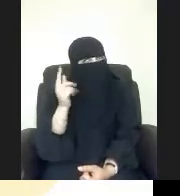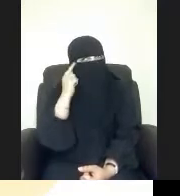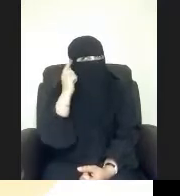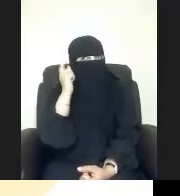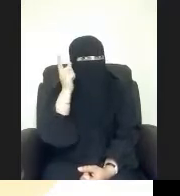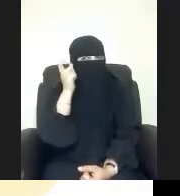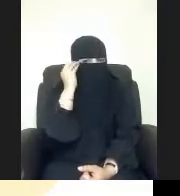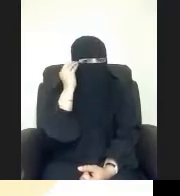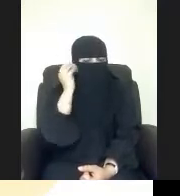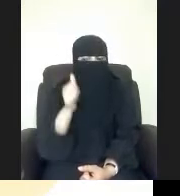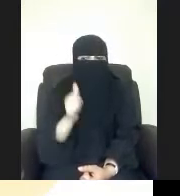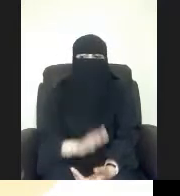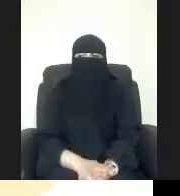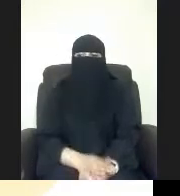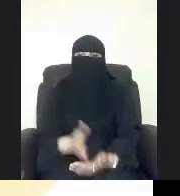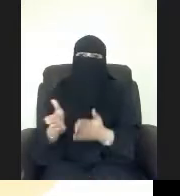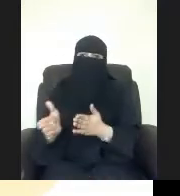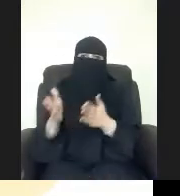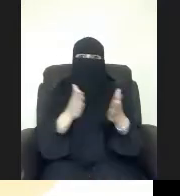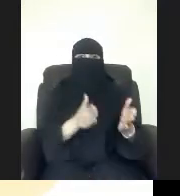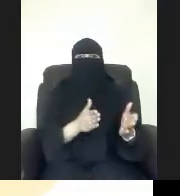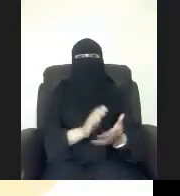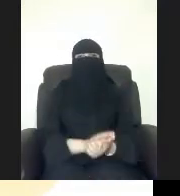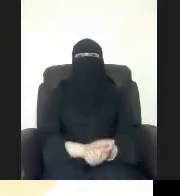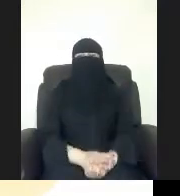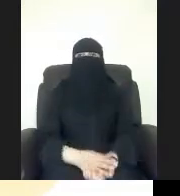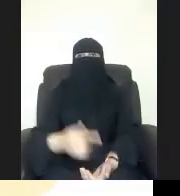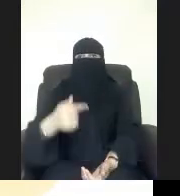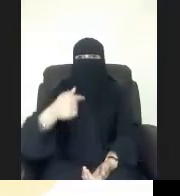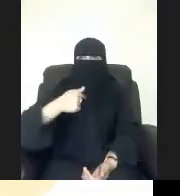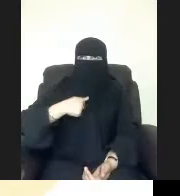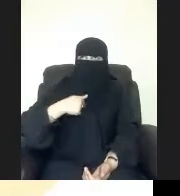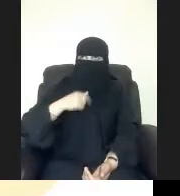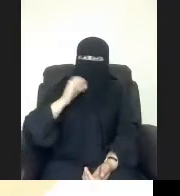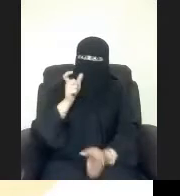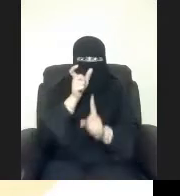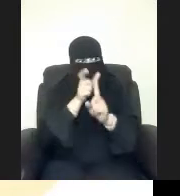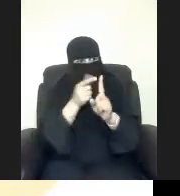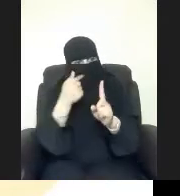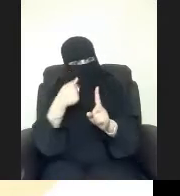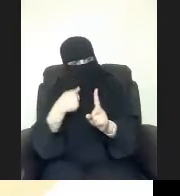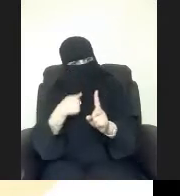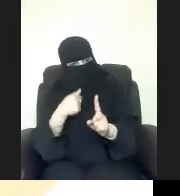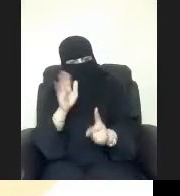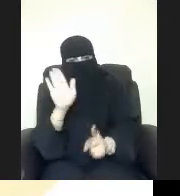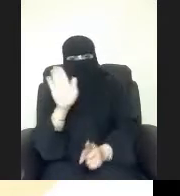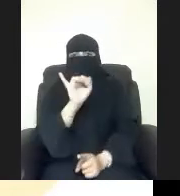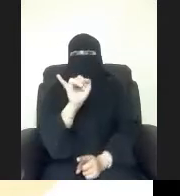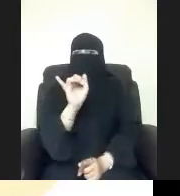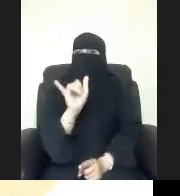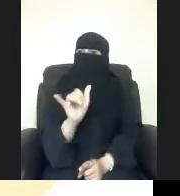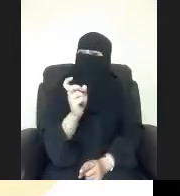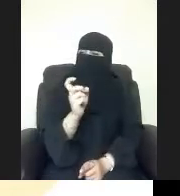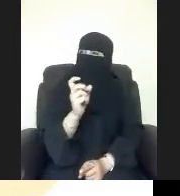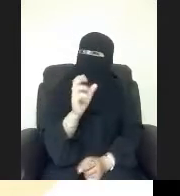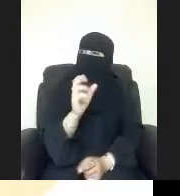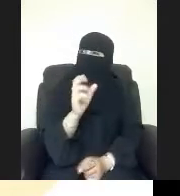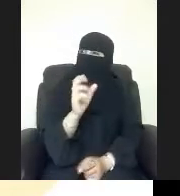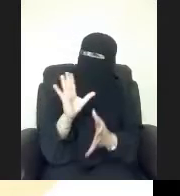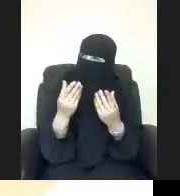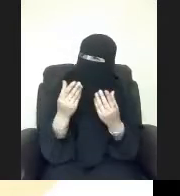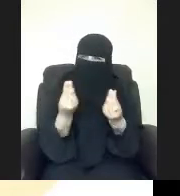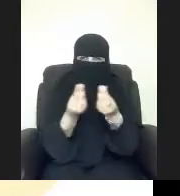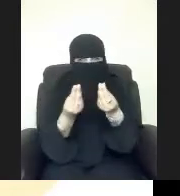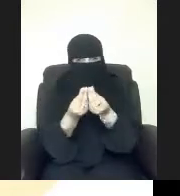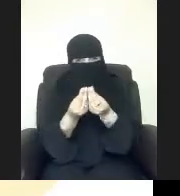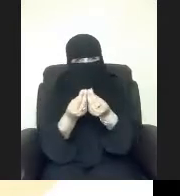لعلي أذكر هذه النقطة، أنا شخصيا سمير كنت أقول ما علاقة النظريات التعليمية بالأمور